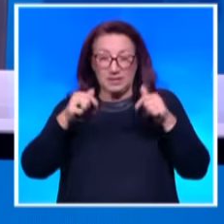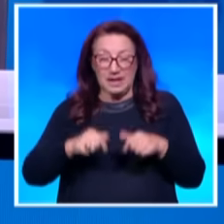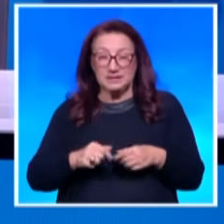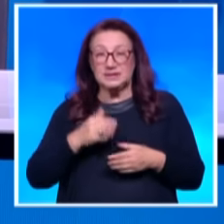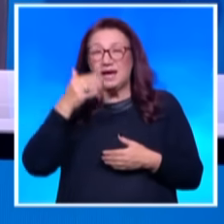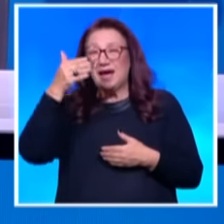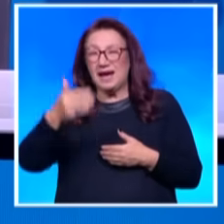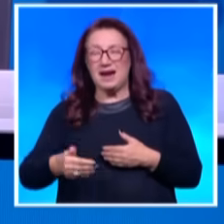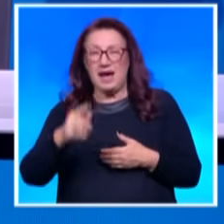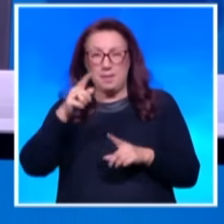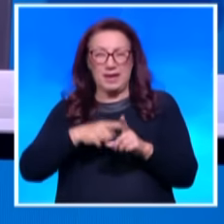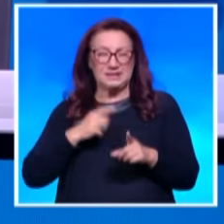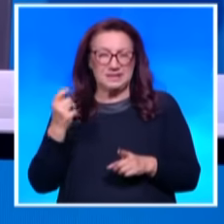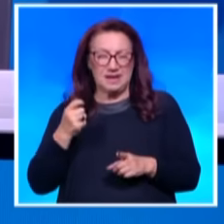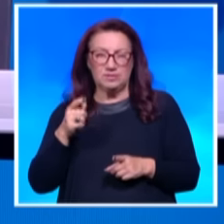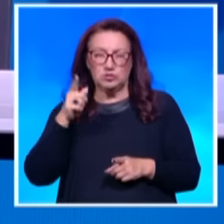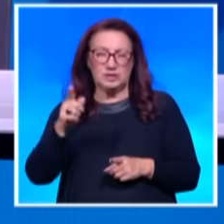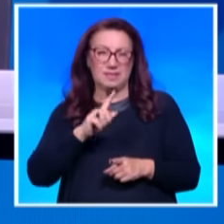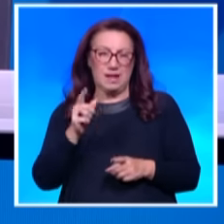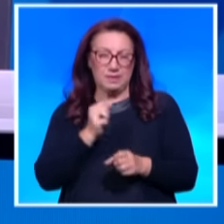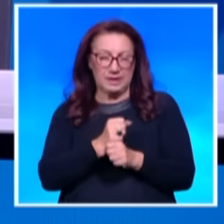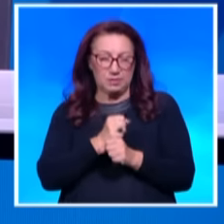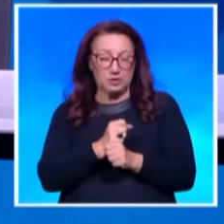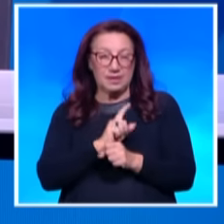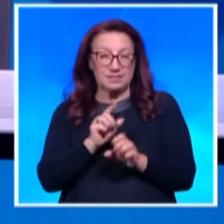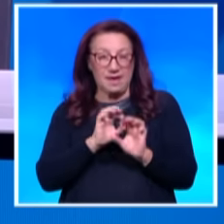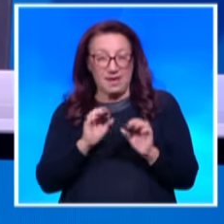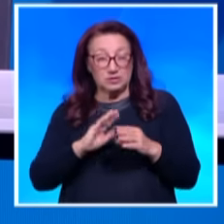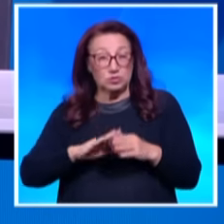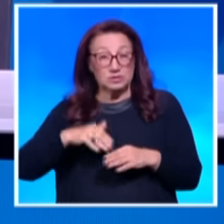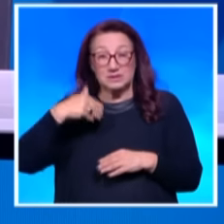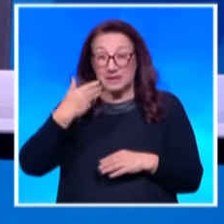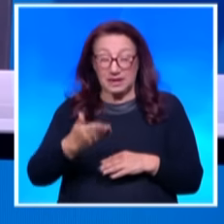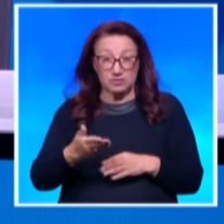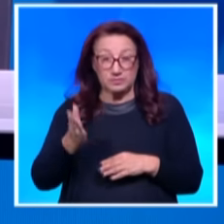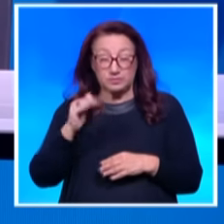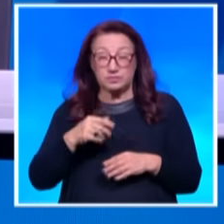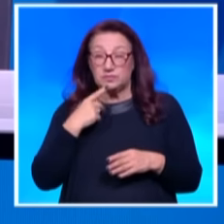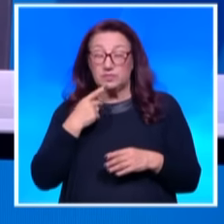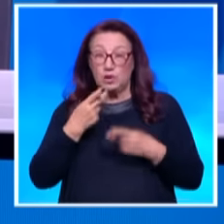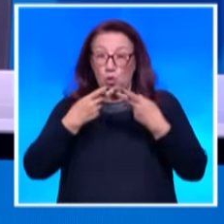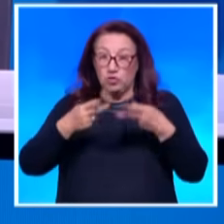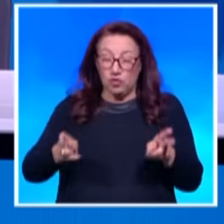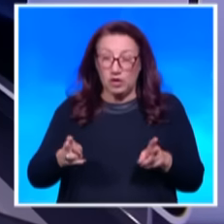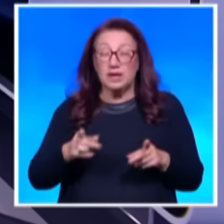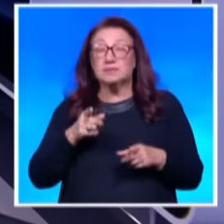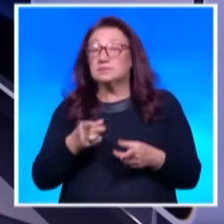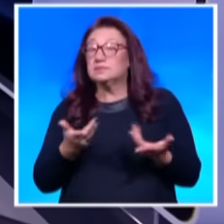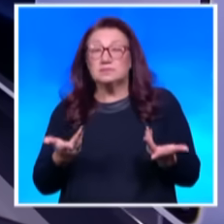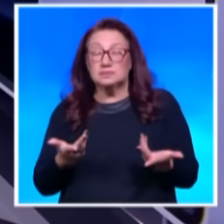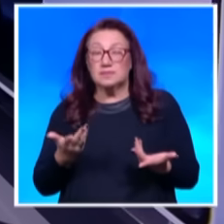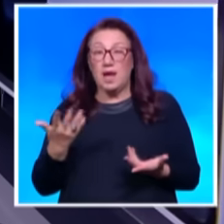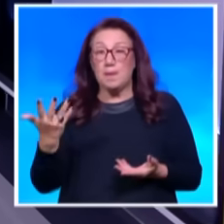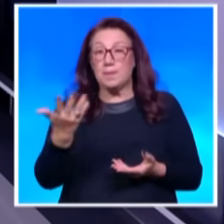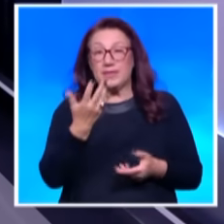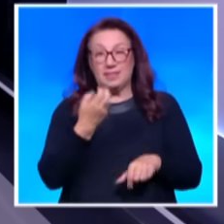отпуск. Не е ясно обаче дали след това ще отвори врати, тъй като и петимата педиатри са подали молби за напускане. Търсят ли се